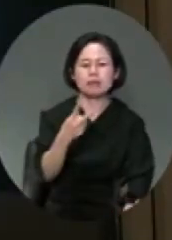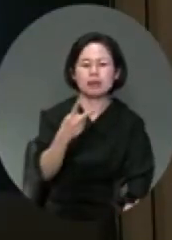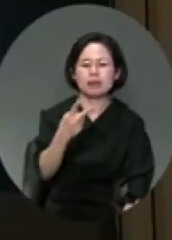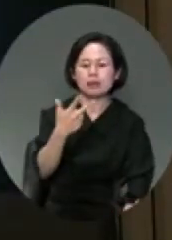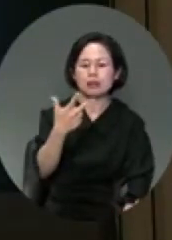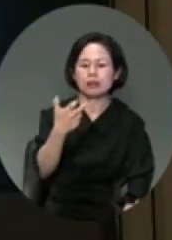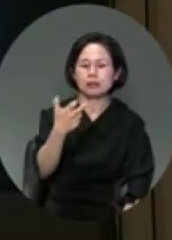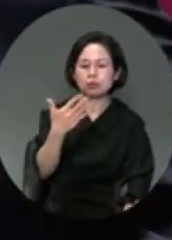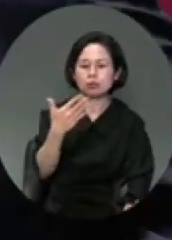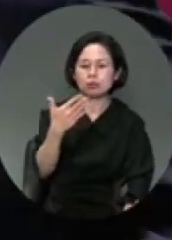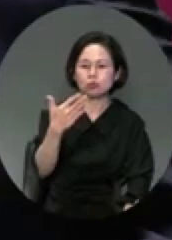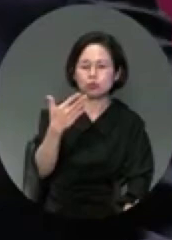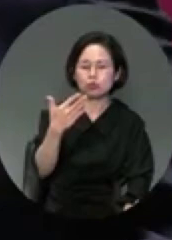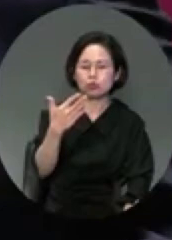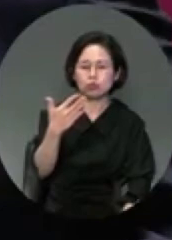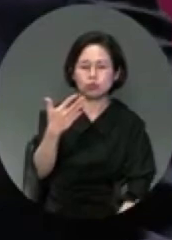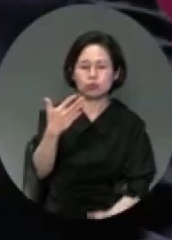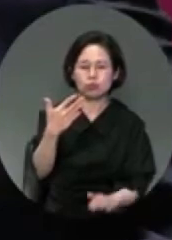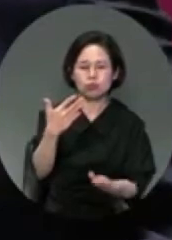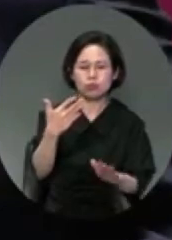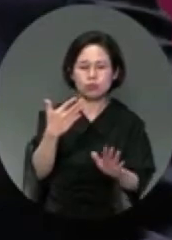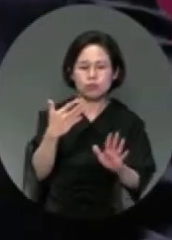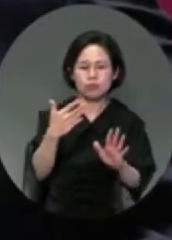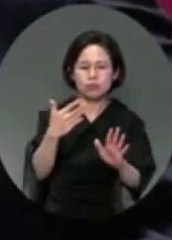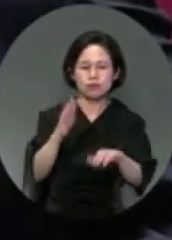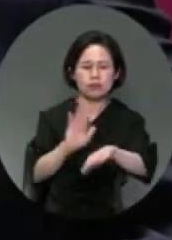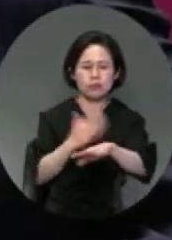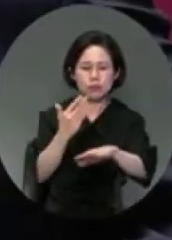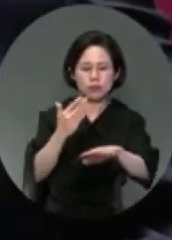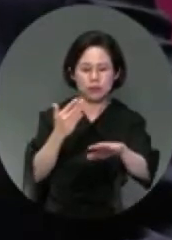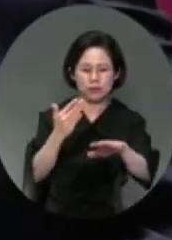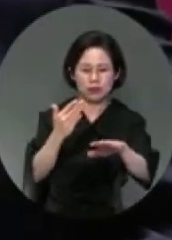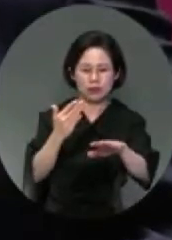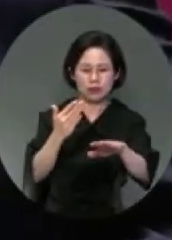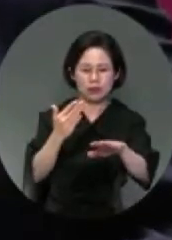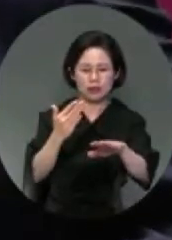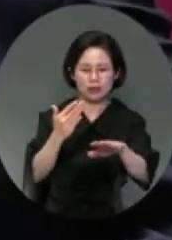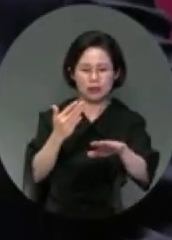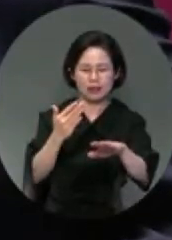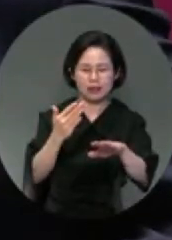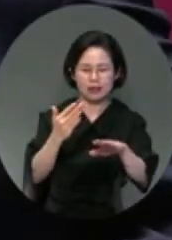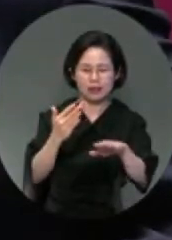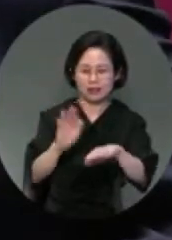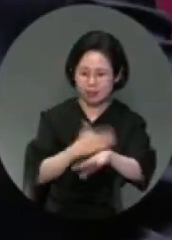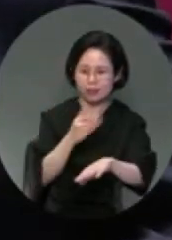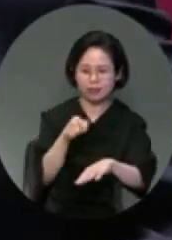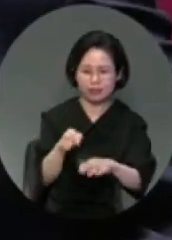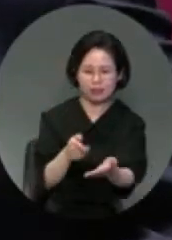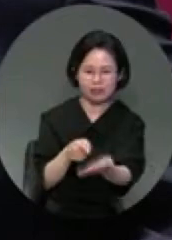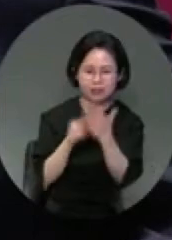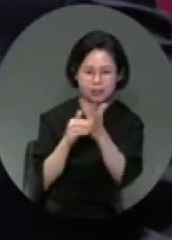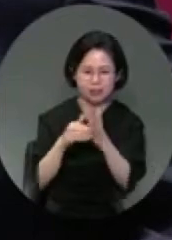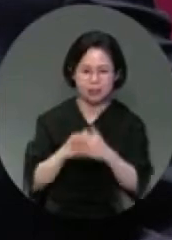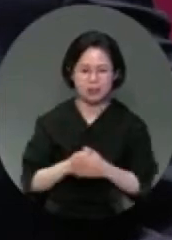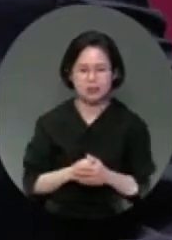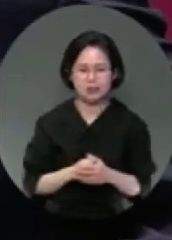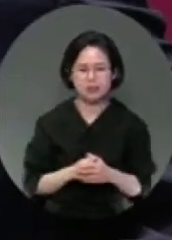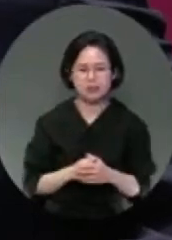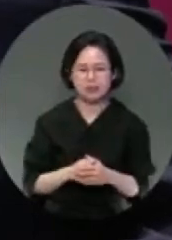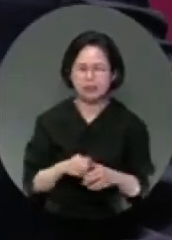279건의 표가 뒤집어진 사례가 있었어요. 이런 사례가 비록 당내기 바뀌지는